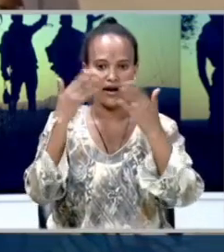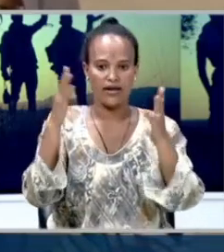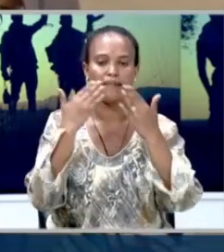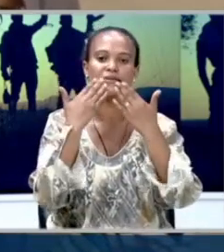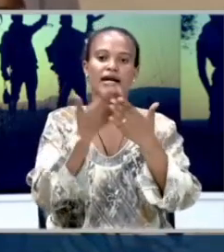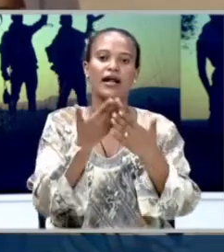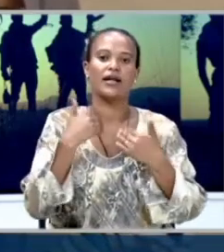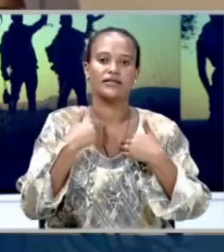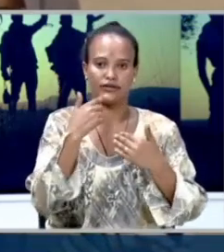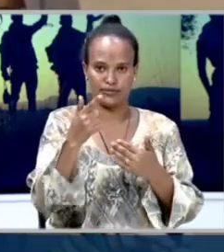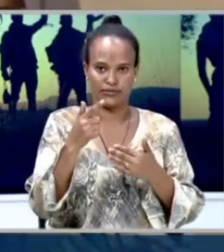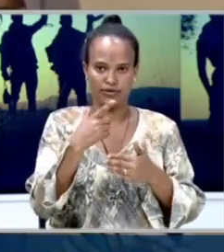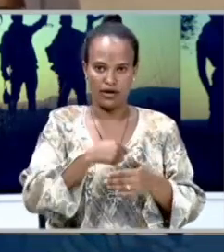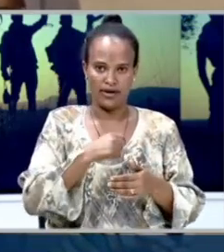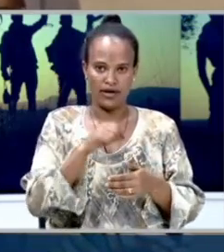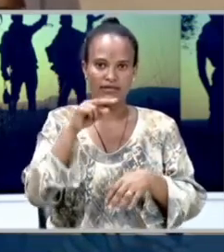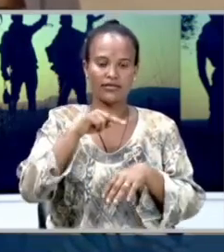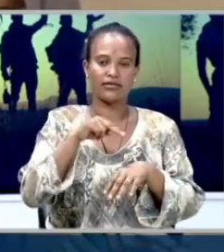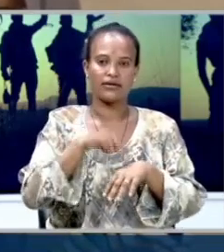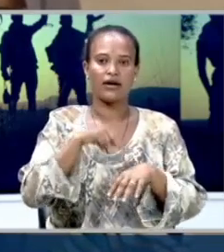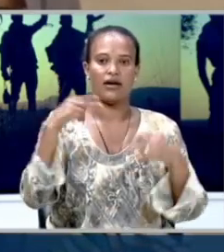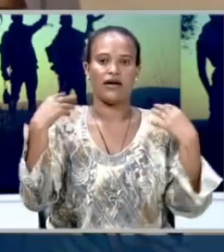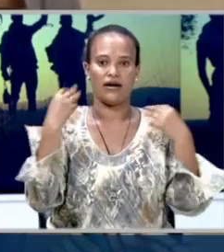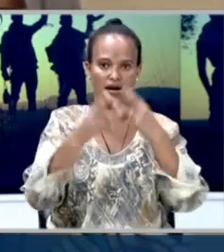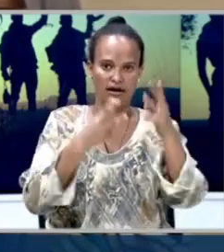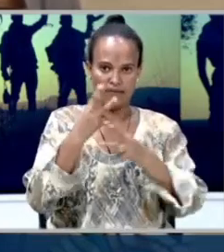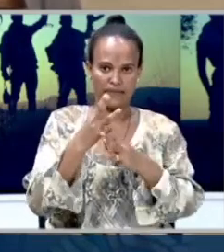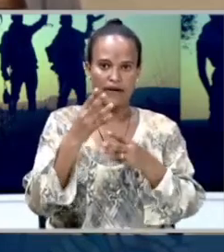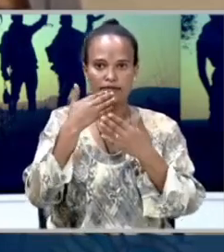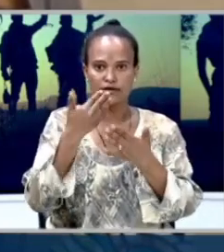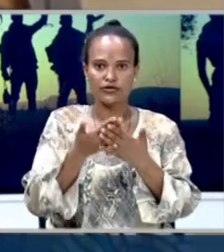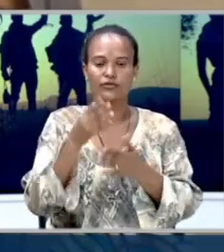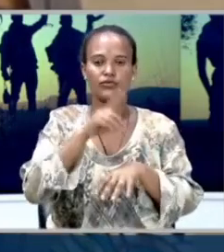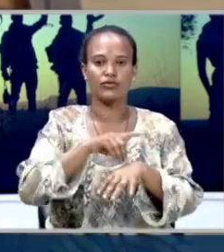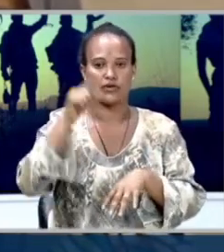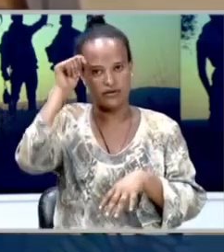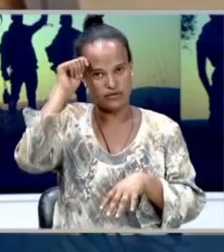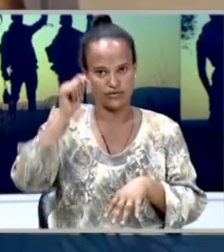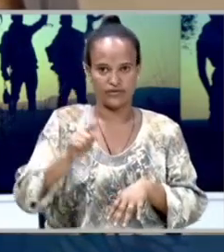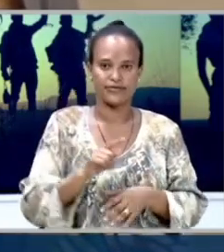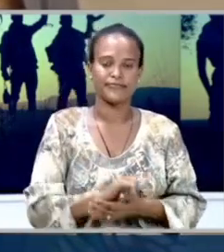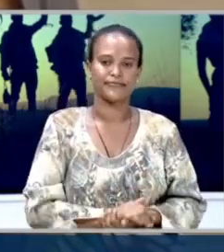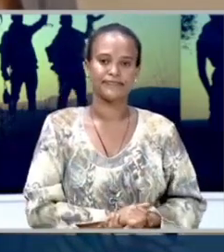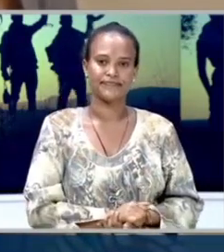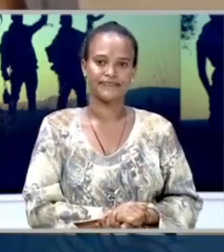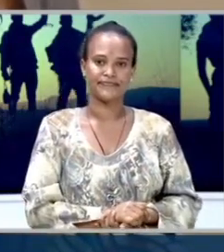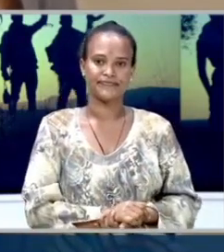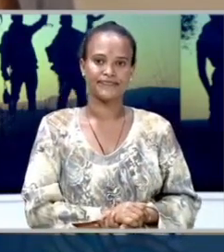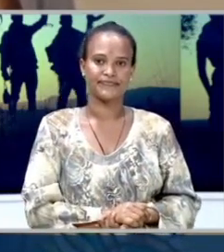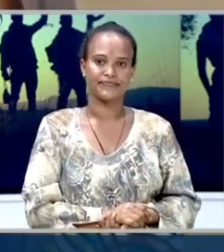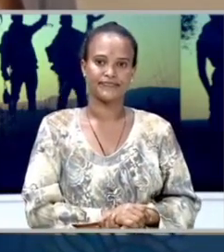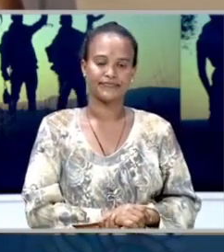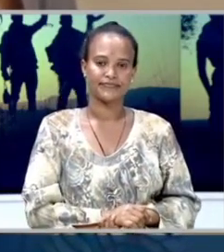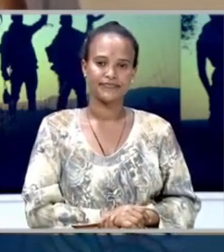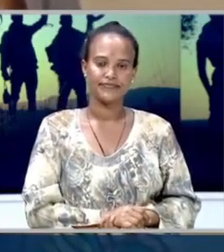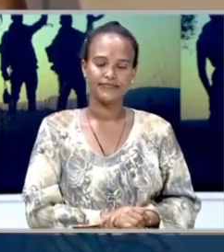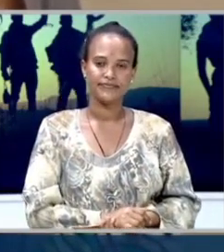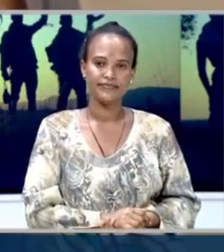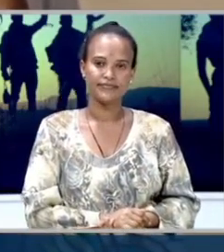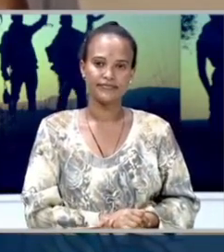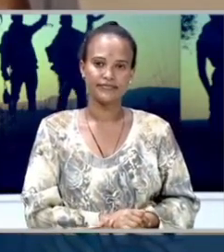ኣለኒ ክብሉ ንኣባላት ትካል ጥዕና ዓለም ኣመስጊኖም ዶክተር ቴድሮስ ኣድሓኖም Excellencies, dear colleagues and